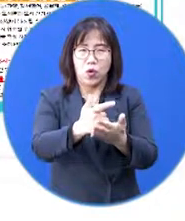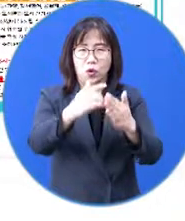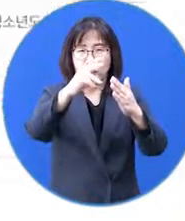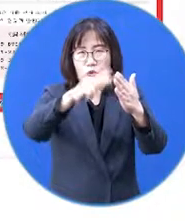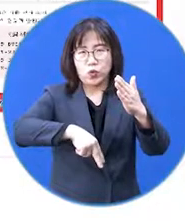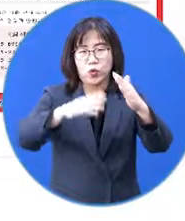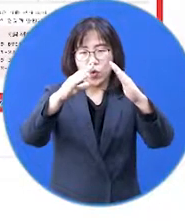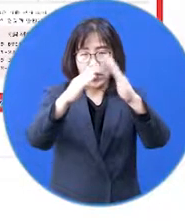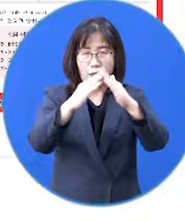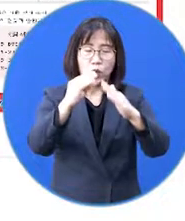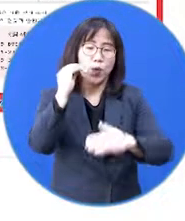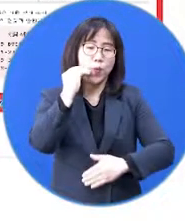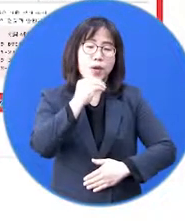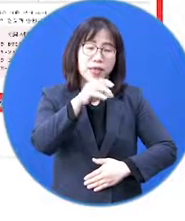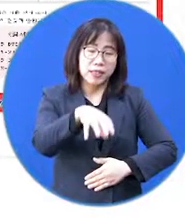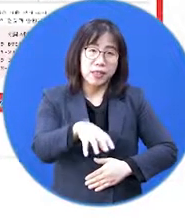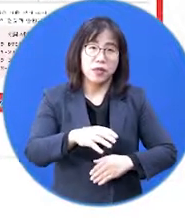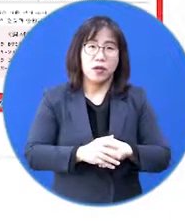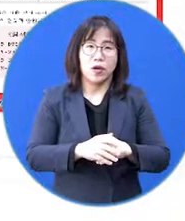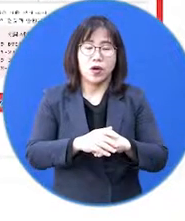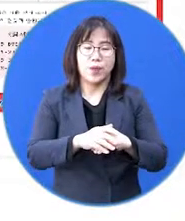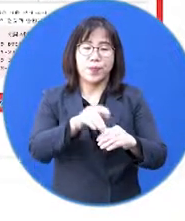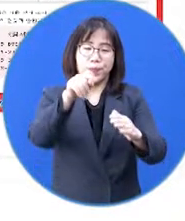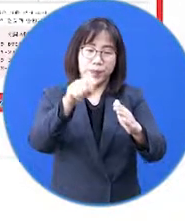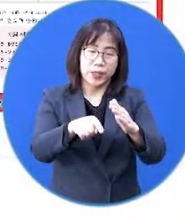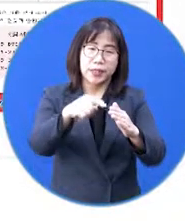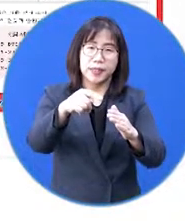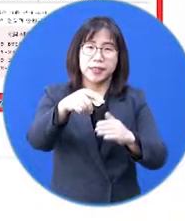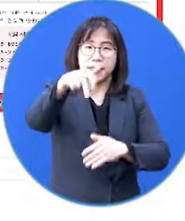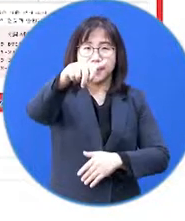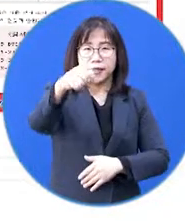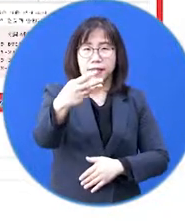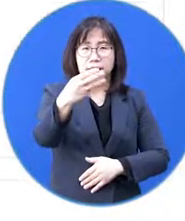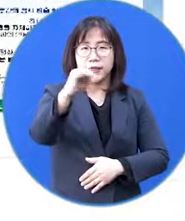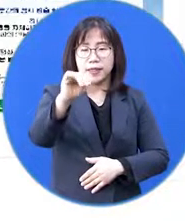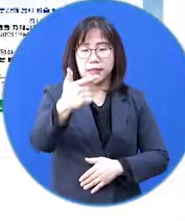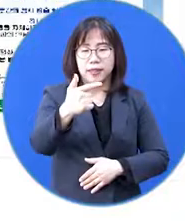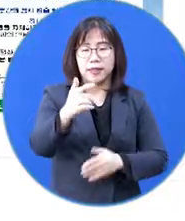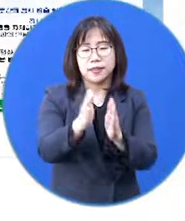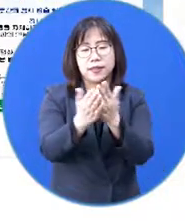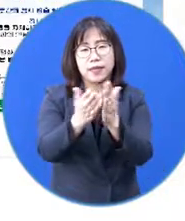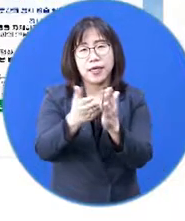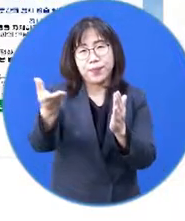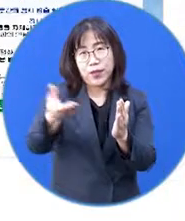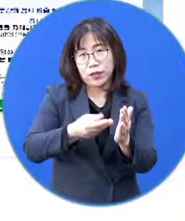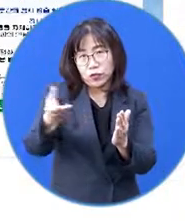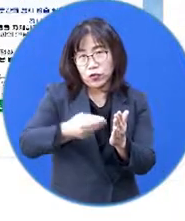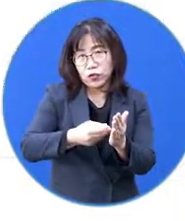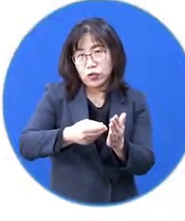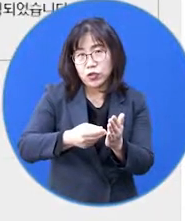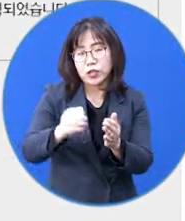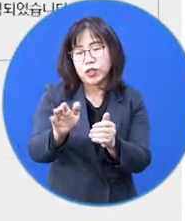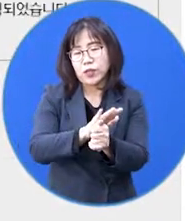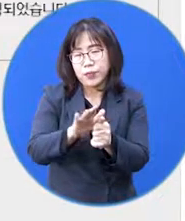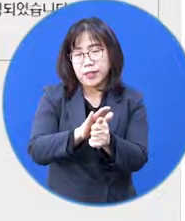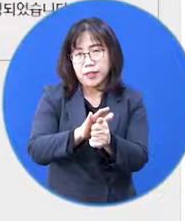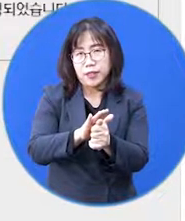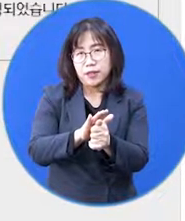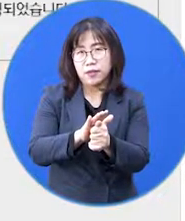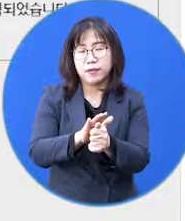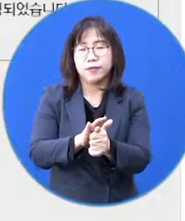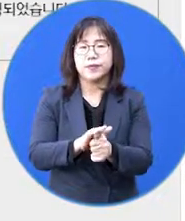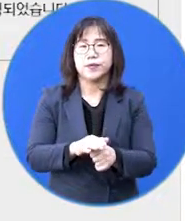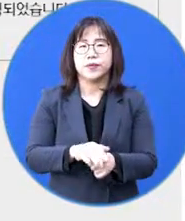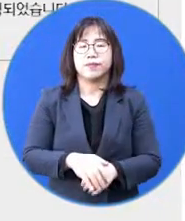통합도서관 홈페이지에서 열린 공간, 드라이브스루 클린 도서 대출 서비스 게시판을 통해 신청하면 되고, 수령